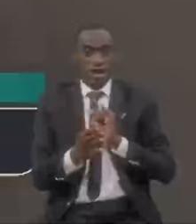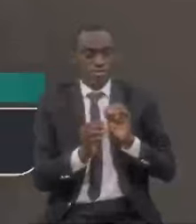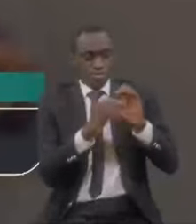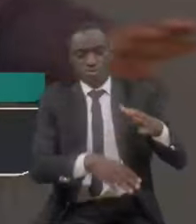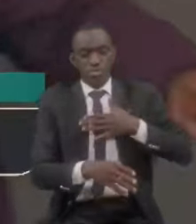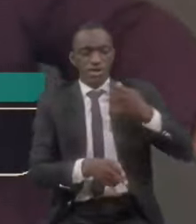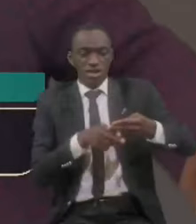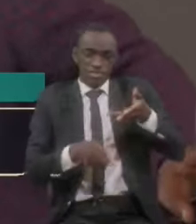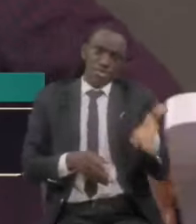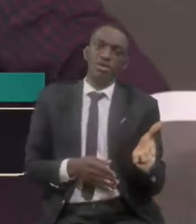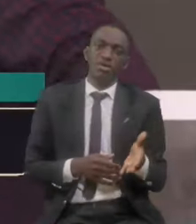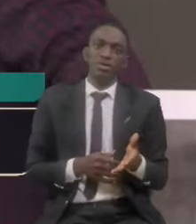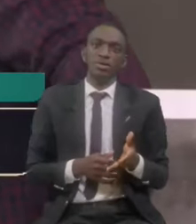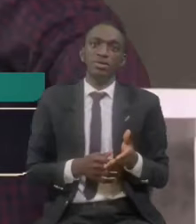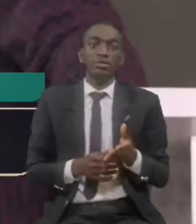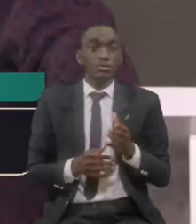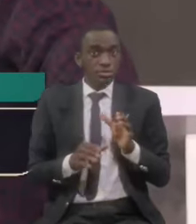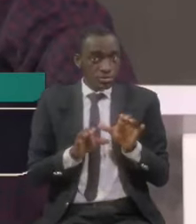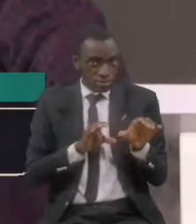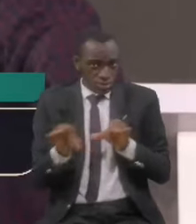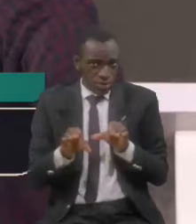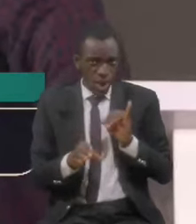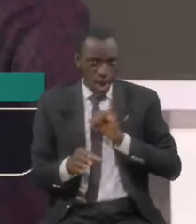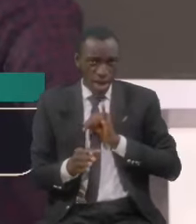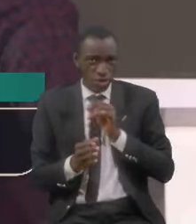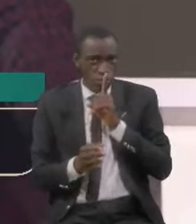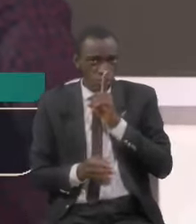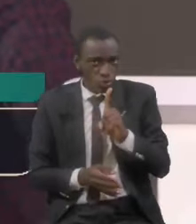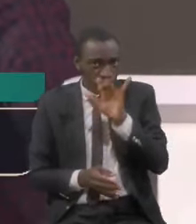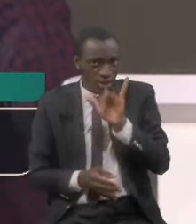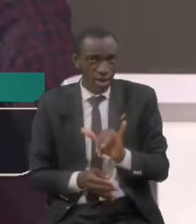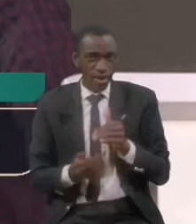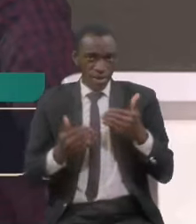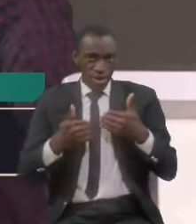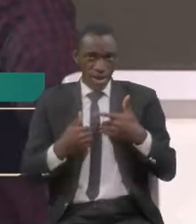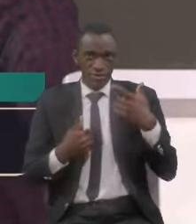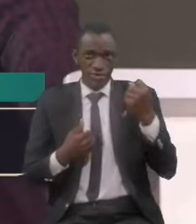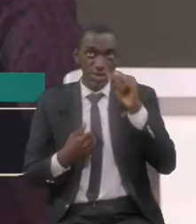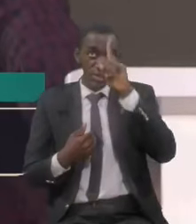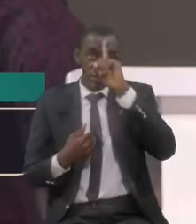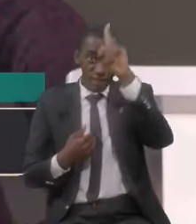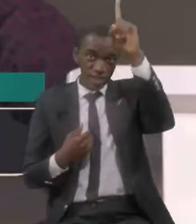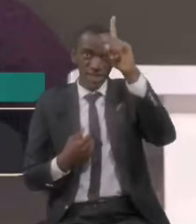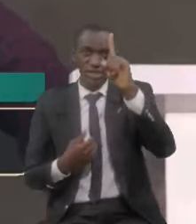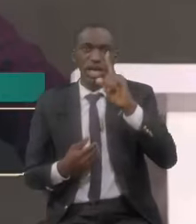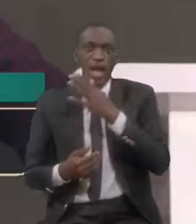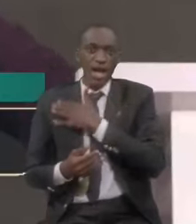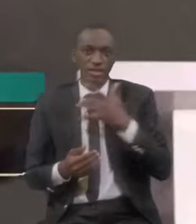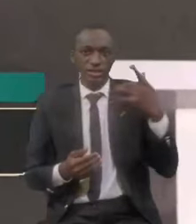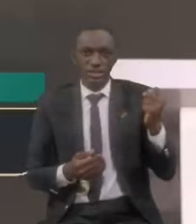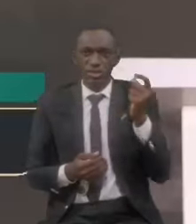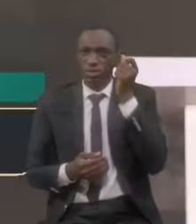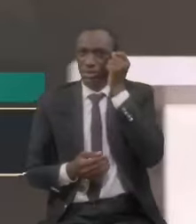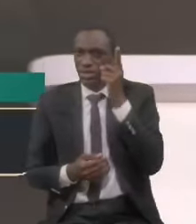mets seulement mon nom dessus, est-ce que réellement j'ai l'intelligence et